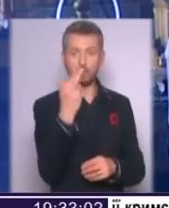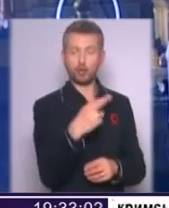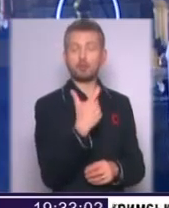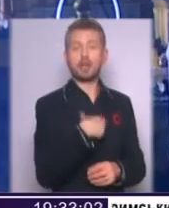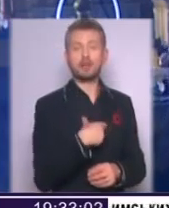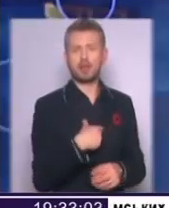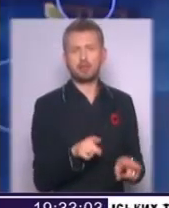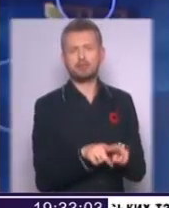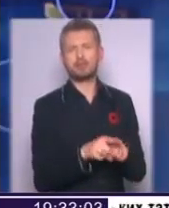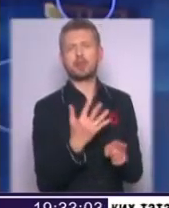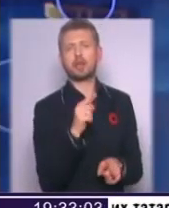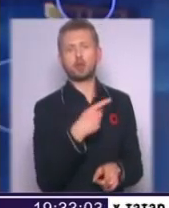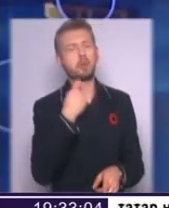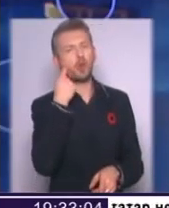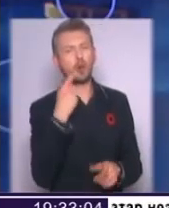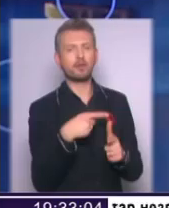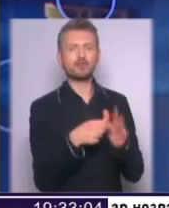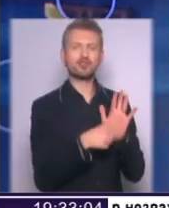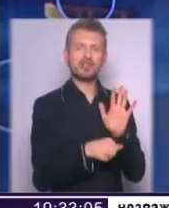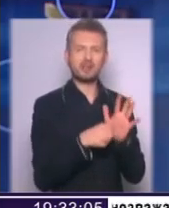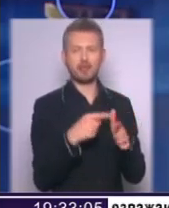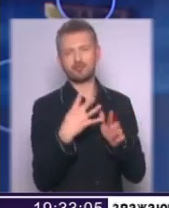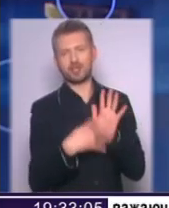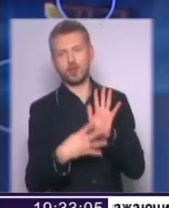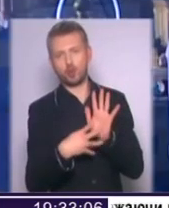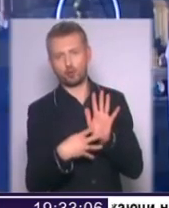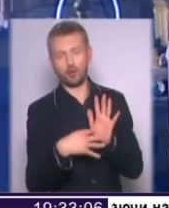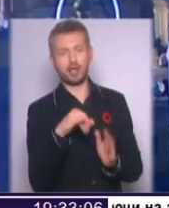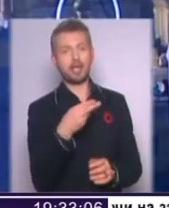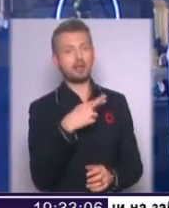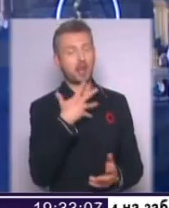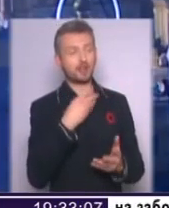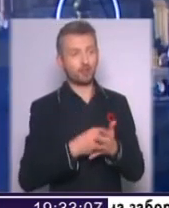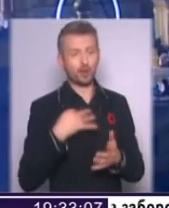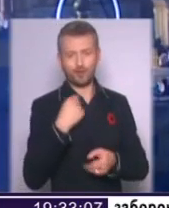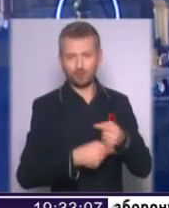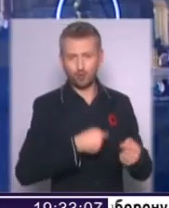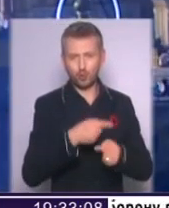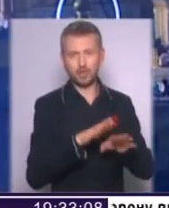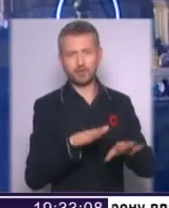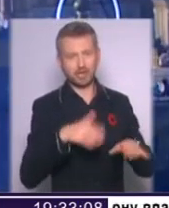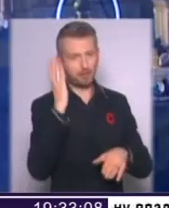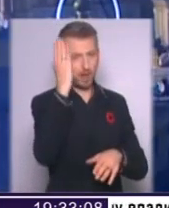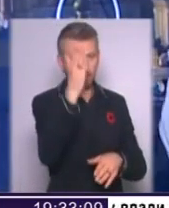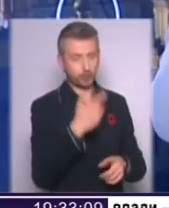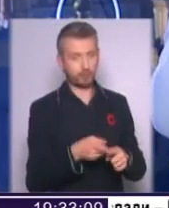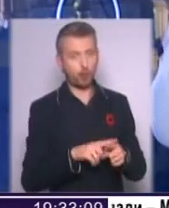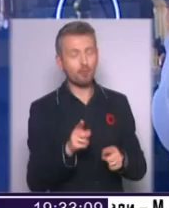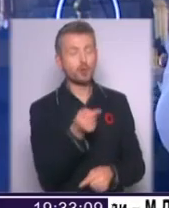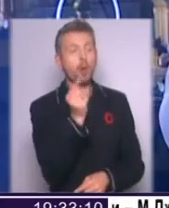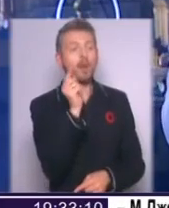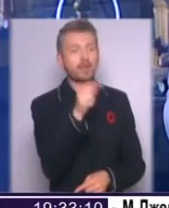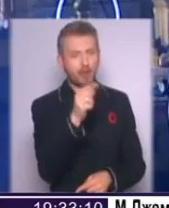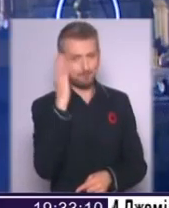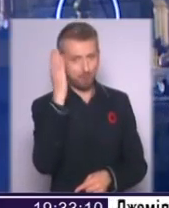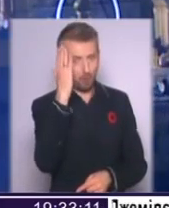тобі років не було, чи 60, чи 90, і для своїх внуків, дітей і правнуків. Тому що там